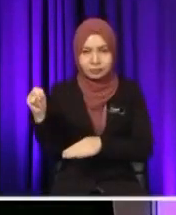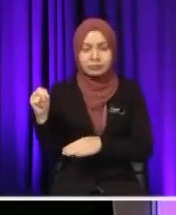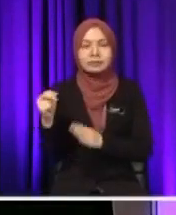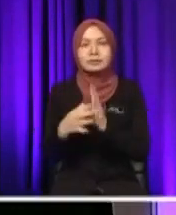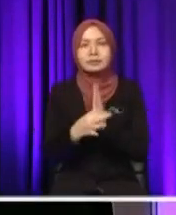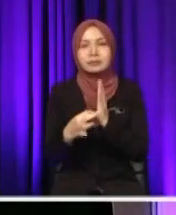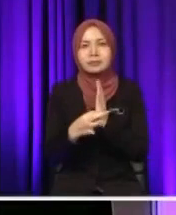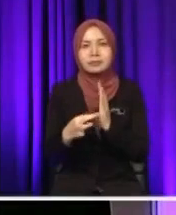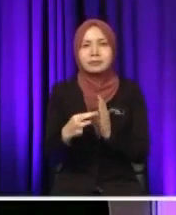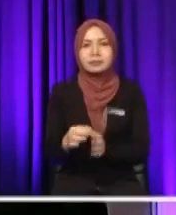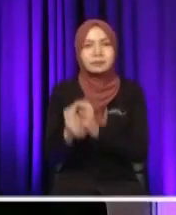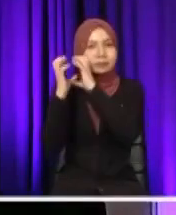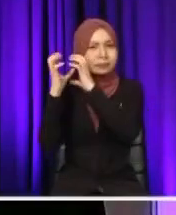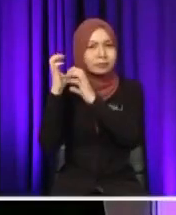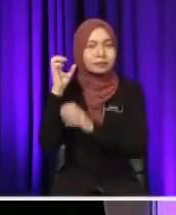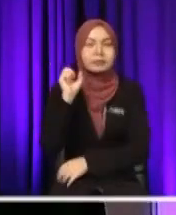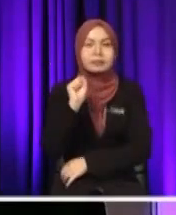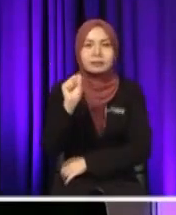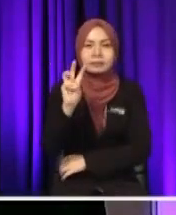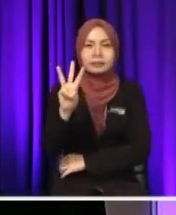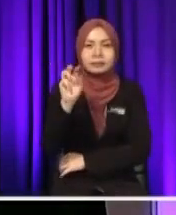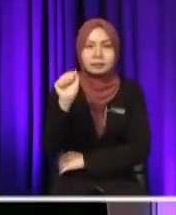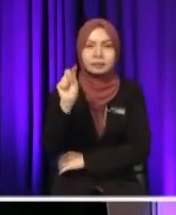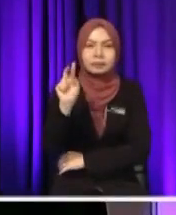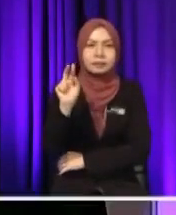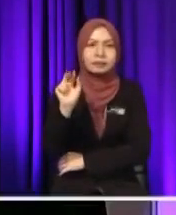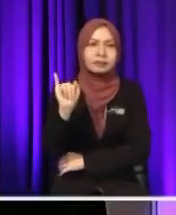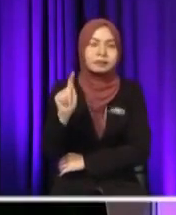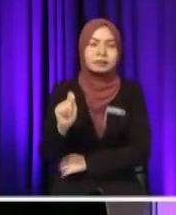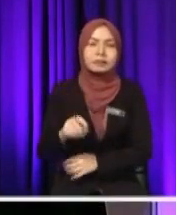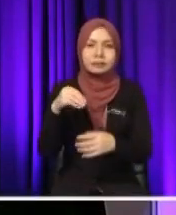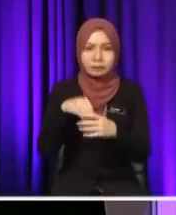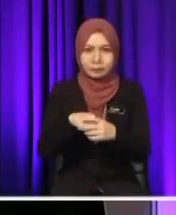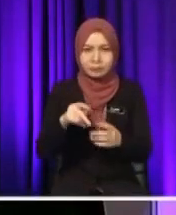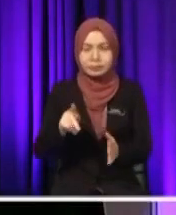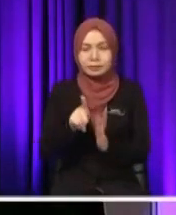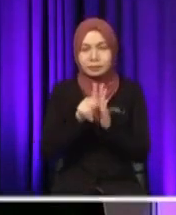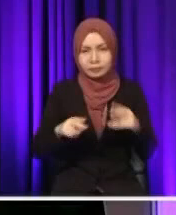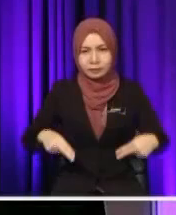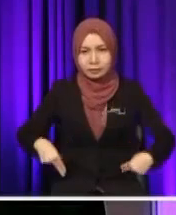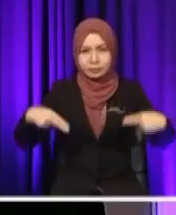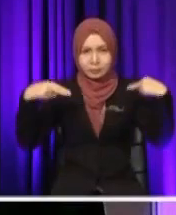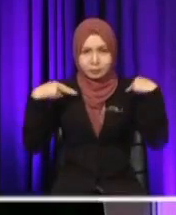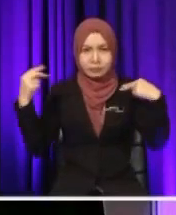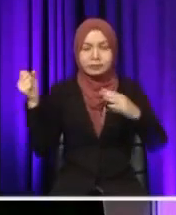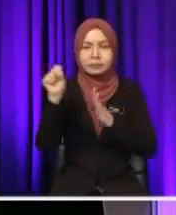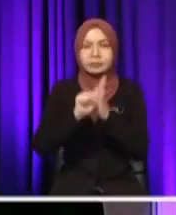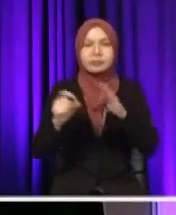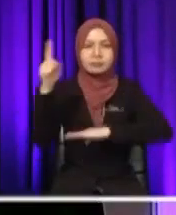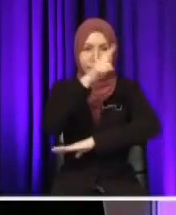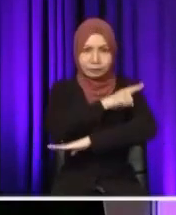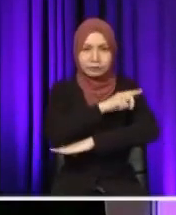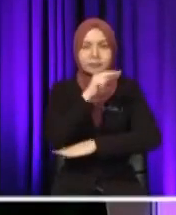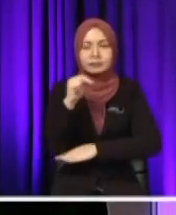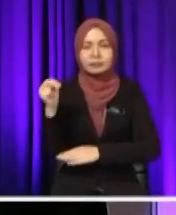pemakanan. Betul. Penggunaan minyak sawit ini dalam kehidupan seharian. Okey. Okey. Harga minyak sawit sekarang ni agak